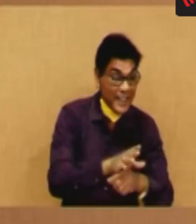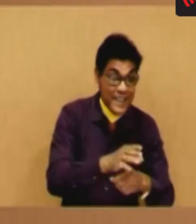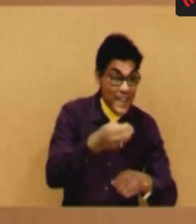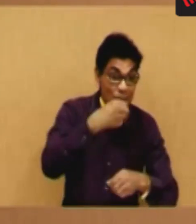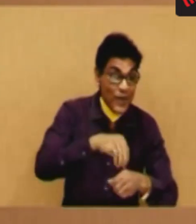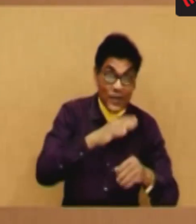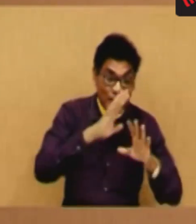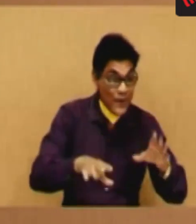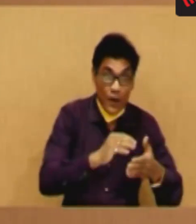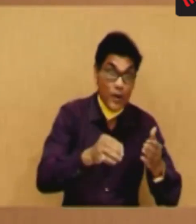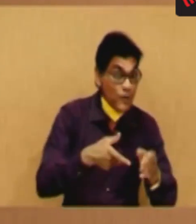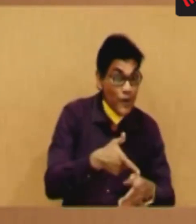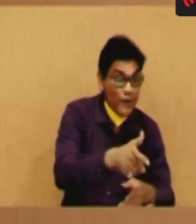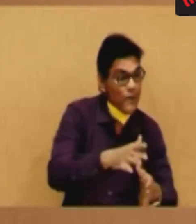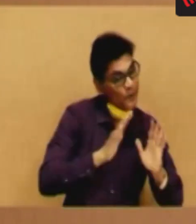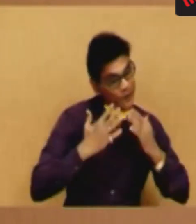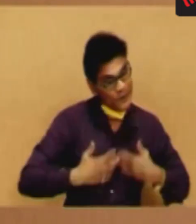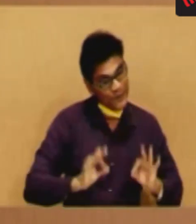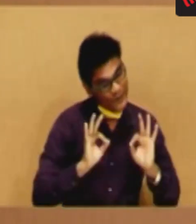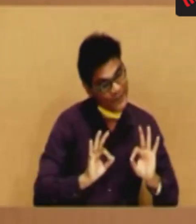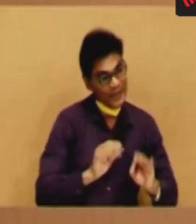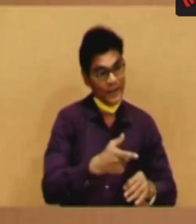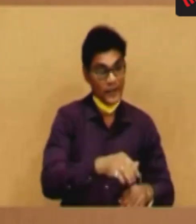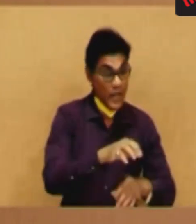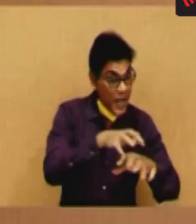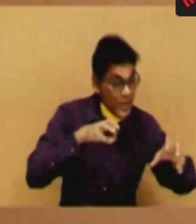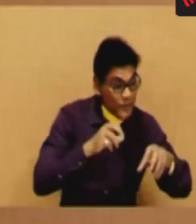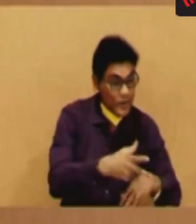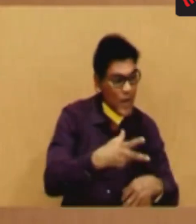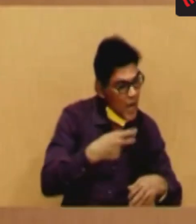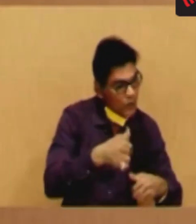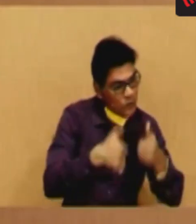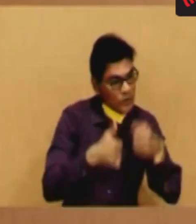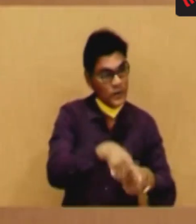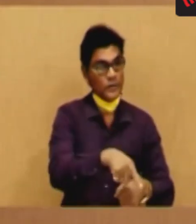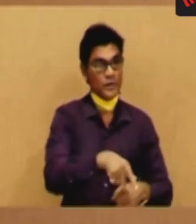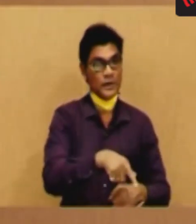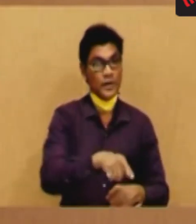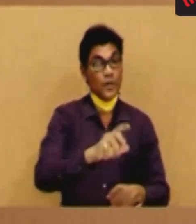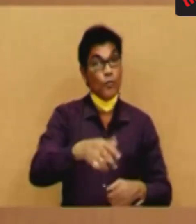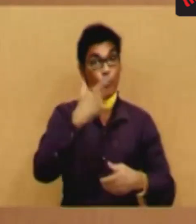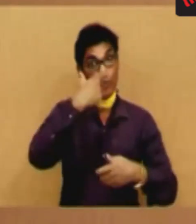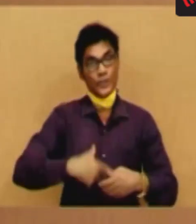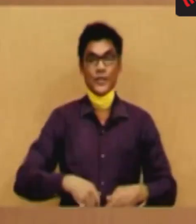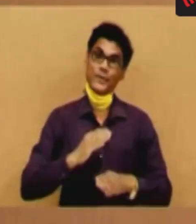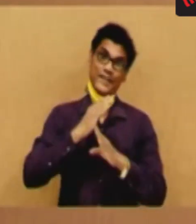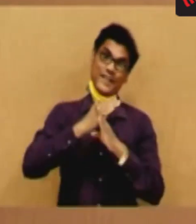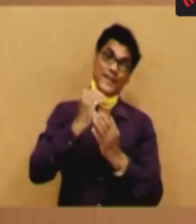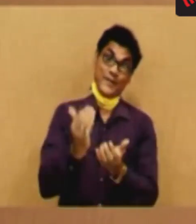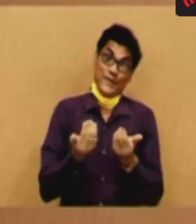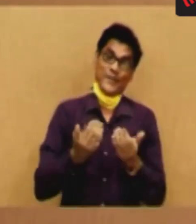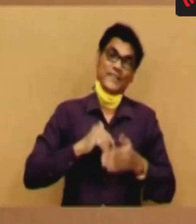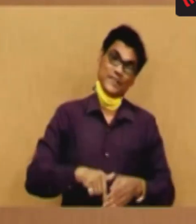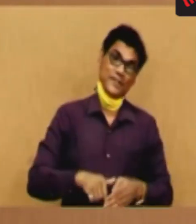ତା ଉର୍ଦ୍ଧକୁ ଯାଇପାରିବା। ଆପଣଙ୍କ କହିବା କଥା ଯଦି ପ୍ରାଣୀମାନଙ୍କ ଭିତରେ ଏଇଟା ଟେଷ୍ଟ ହେଇପାରିଲା ତାହେଲେ ହୁଏତ ମଣିଷ ପାଇଁ ନିରାପଦ ହେଇପାରେ,